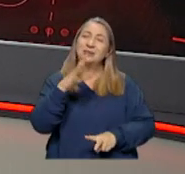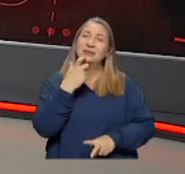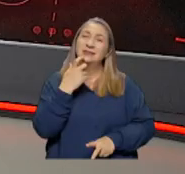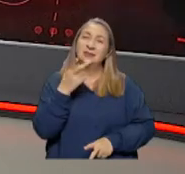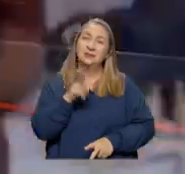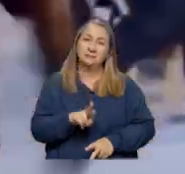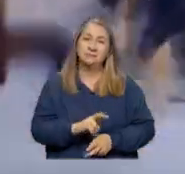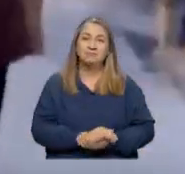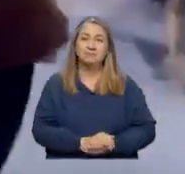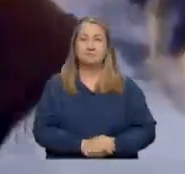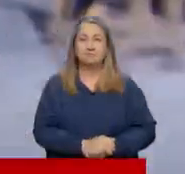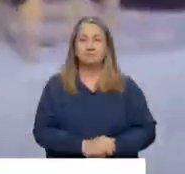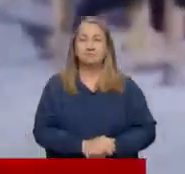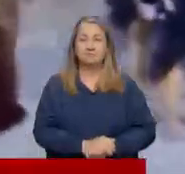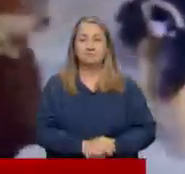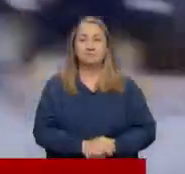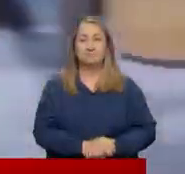etti Oy